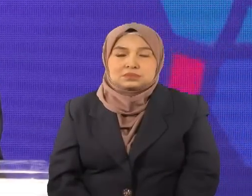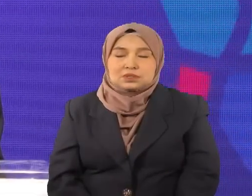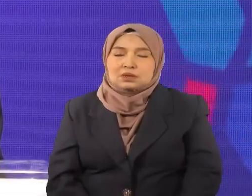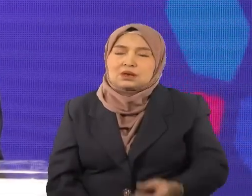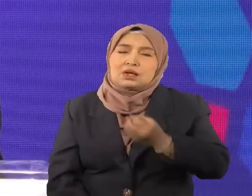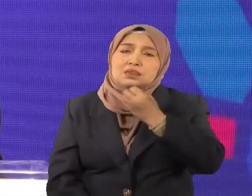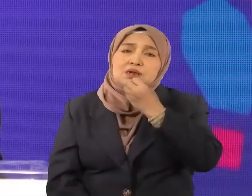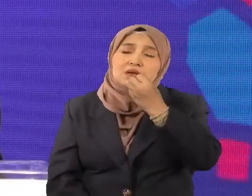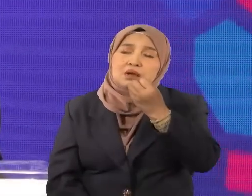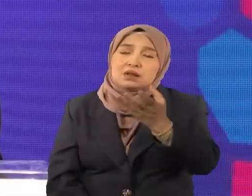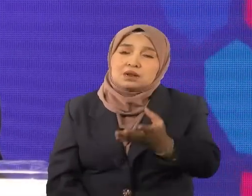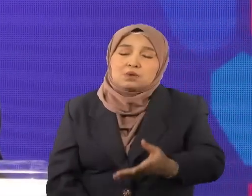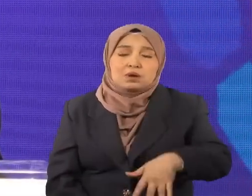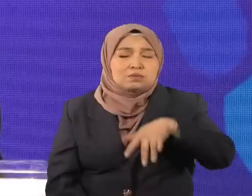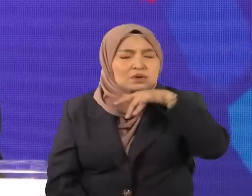قل